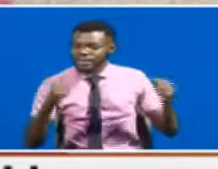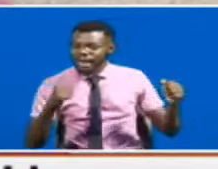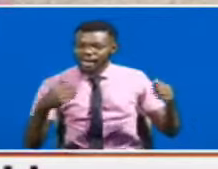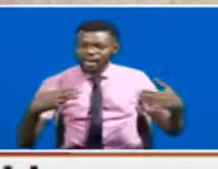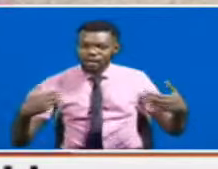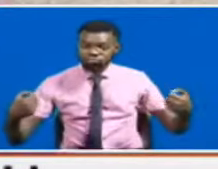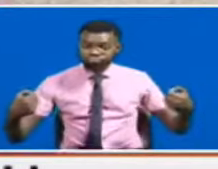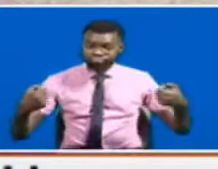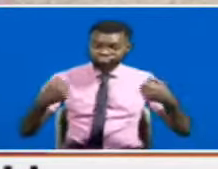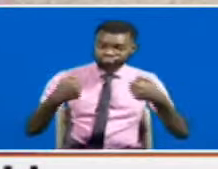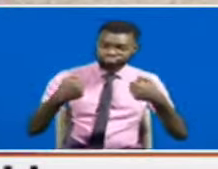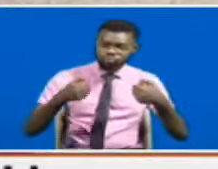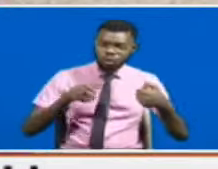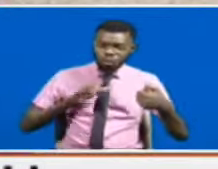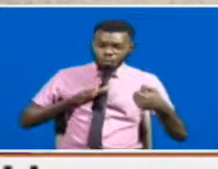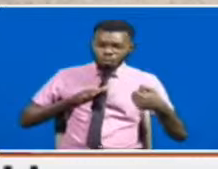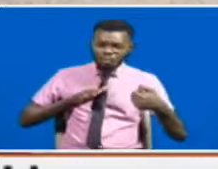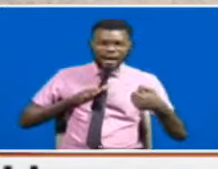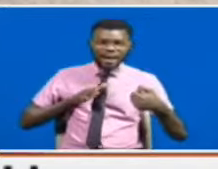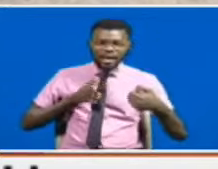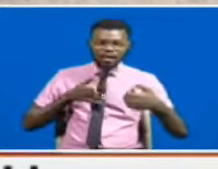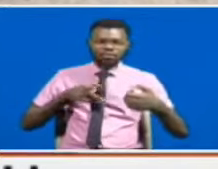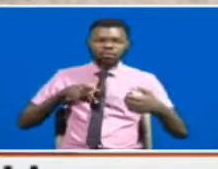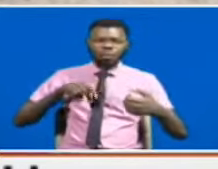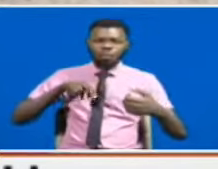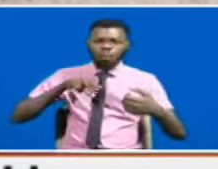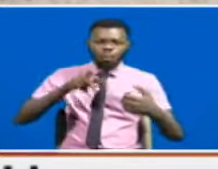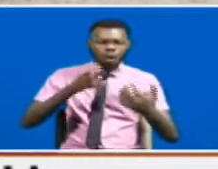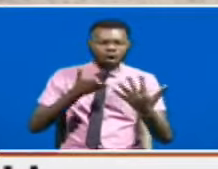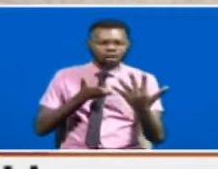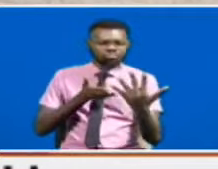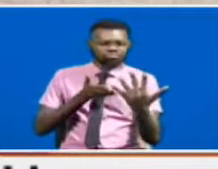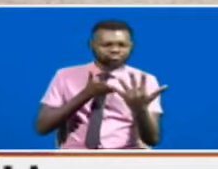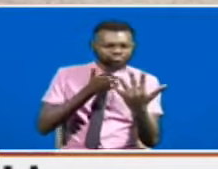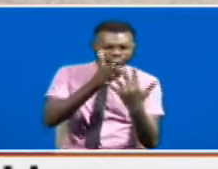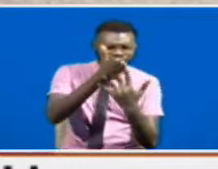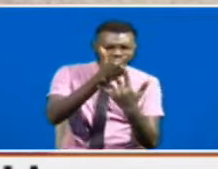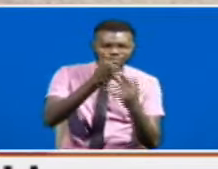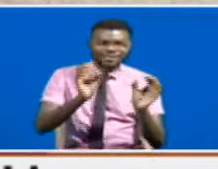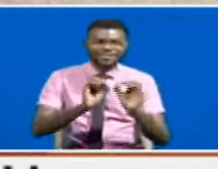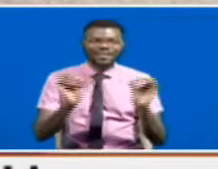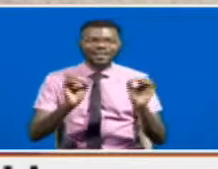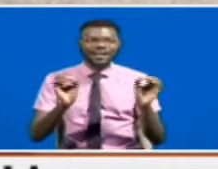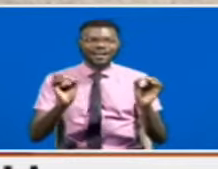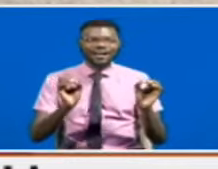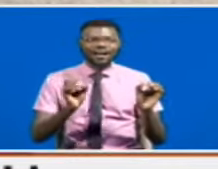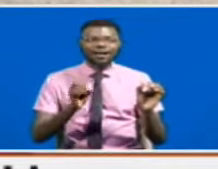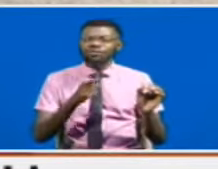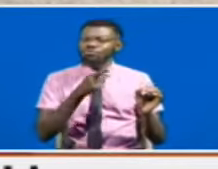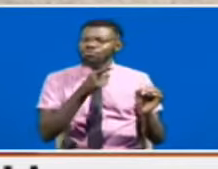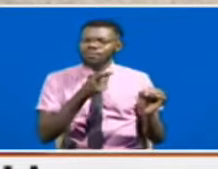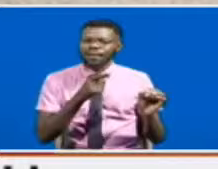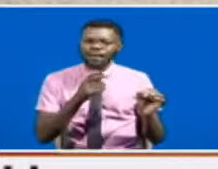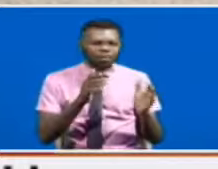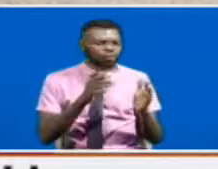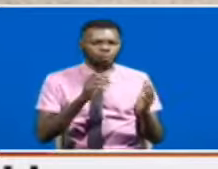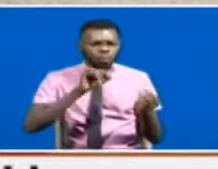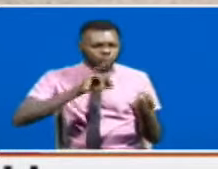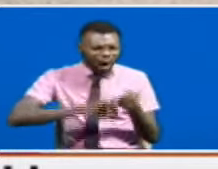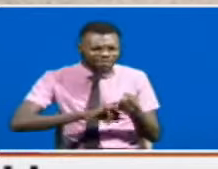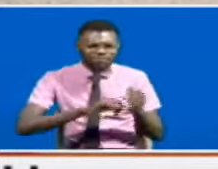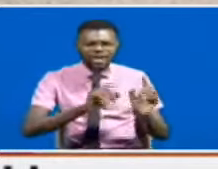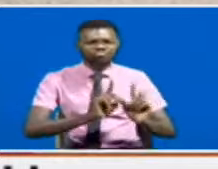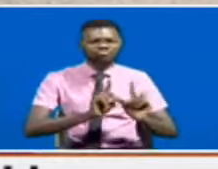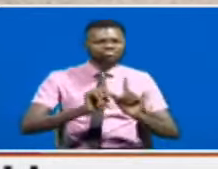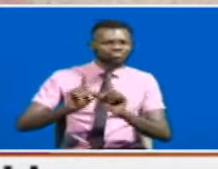kama inaenda kupikana, ama ulale na uwe na bibi karibu. Kwa duki vyako, alafu baada ya hiyo